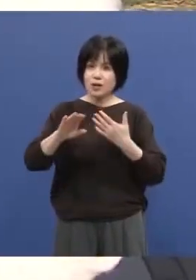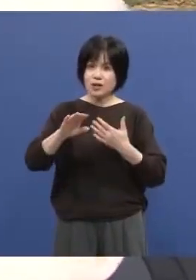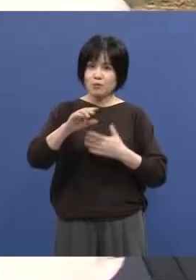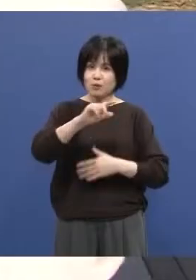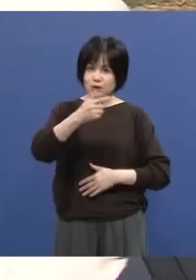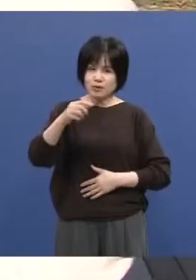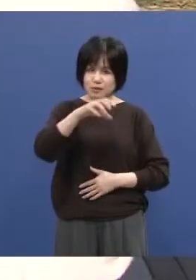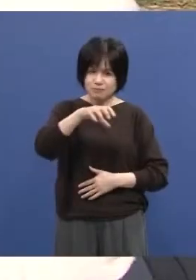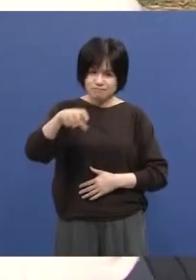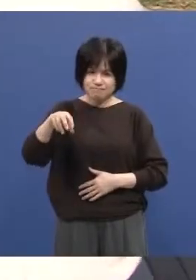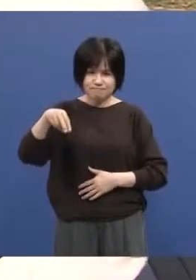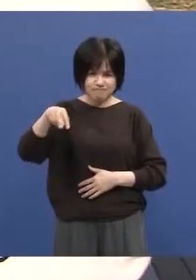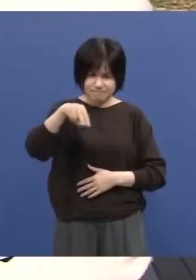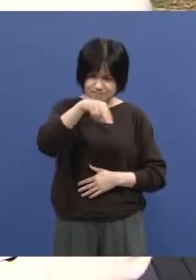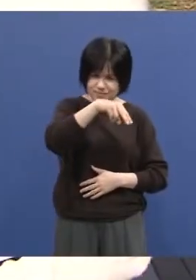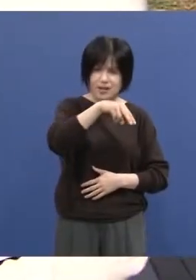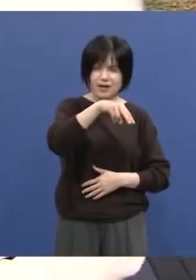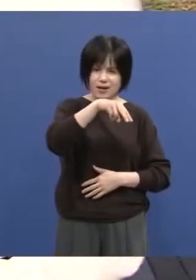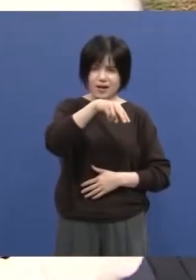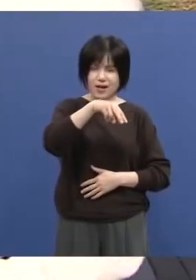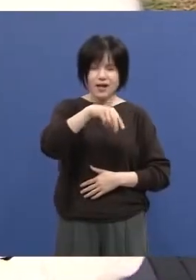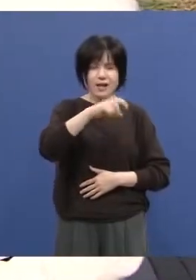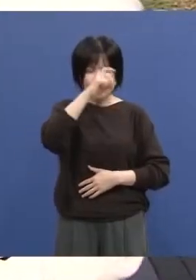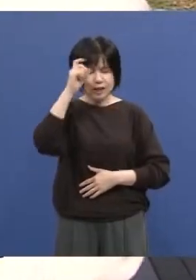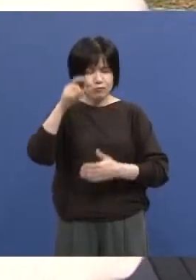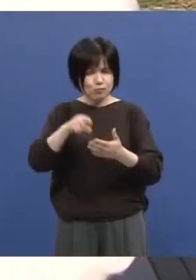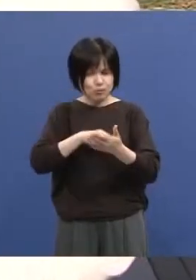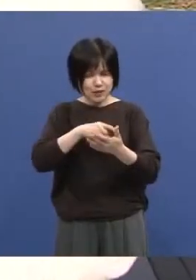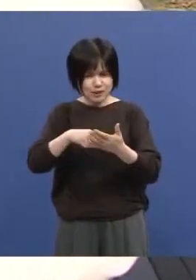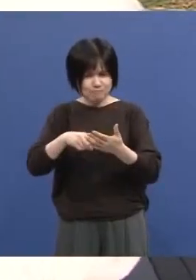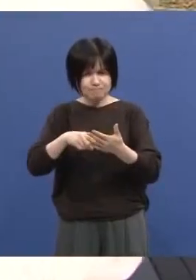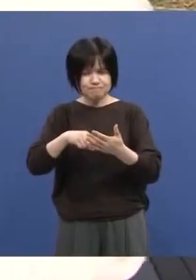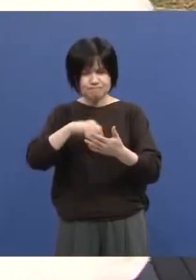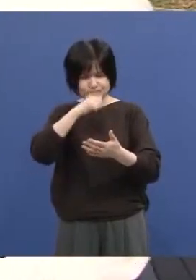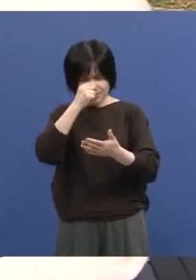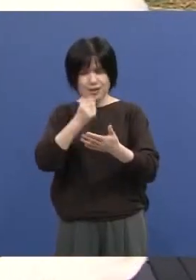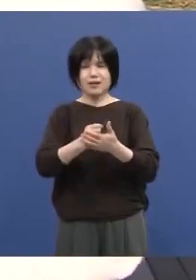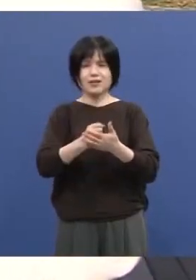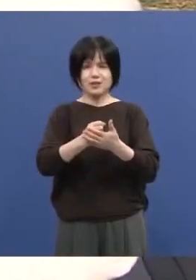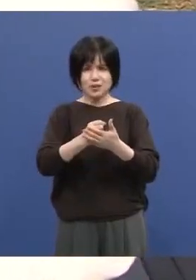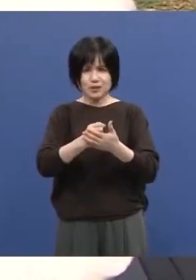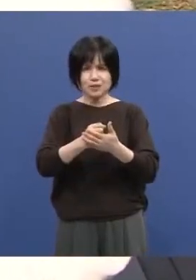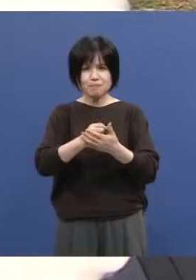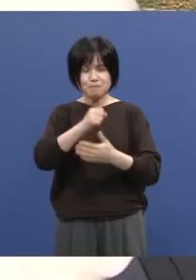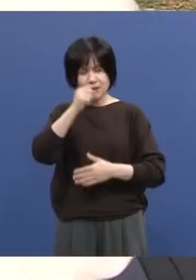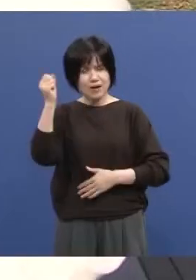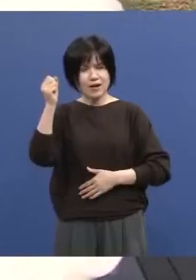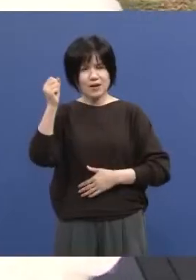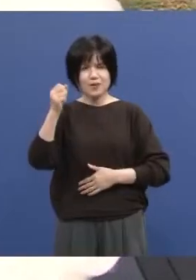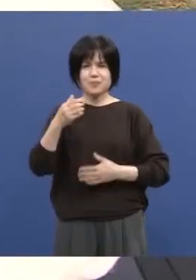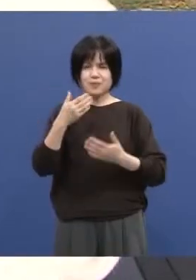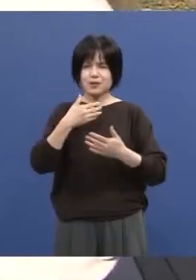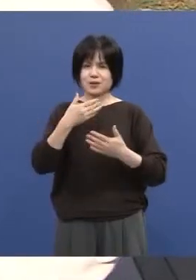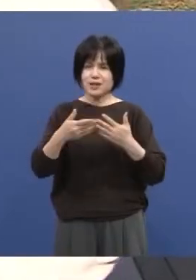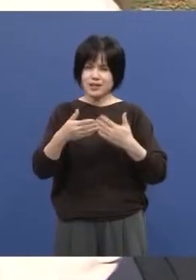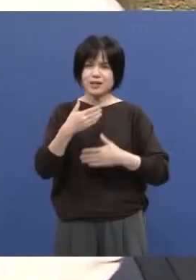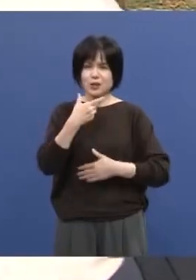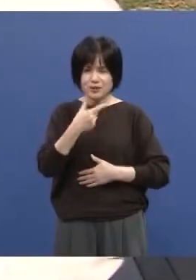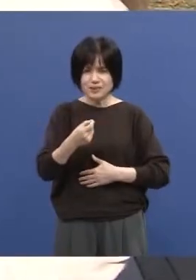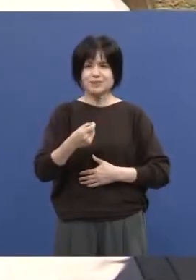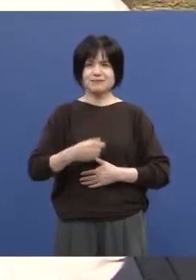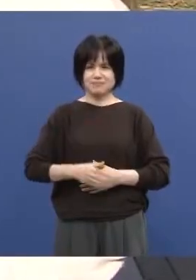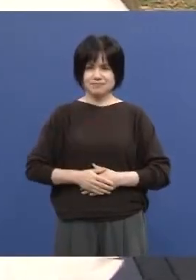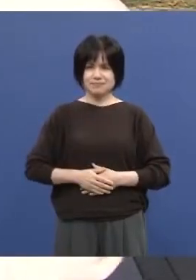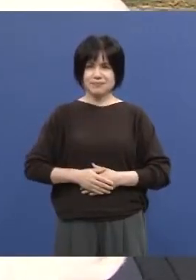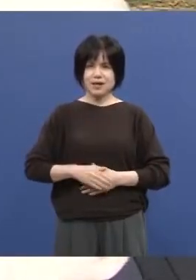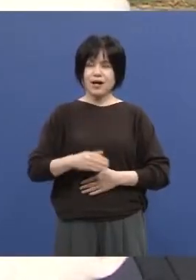ットを巡って、ぜひですね、その謎解きをクリアした時の達成感っていうのを味わっていただきたいです。 川岸さん、今日はさま